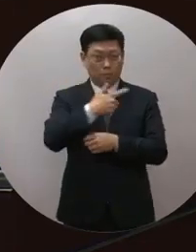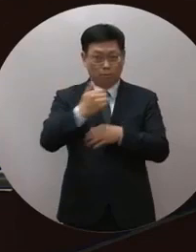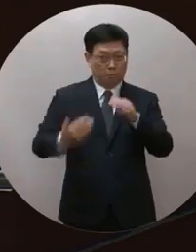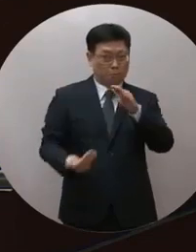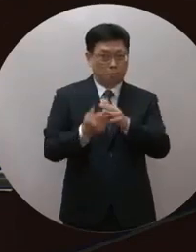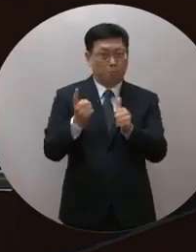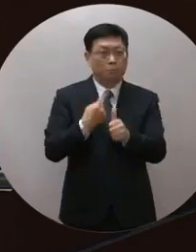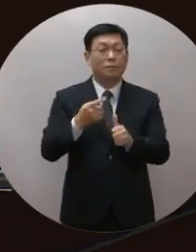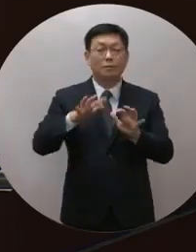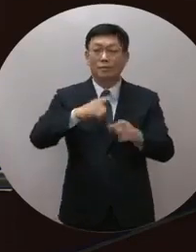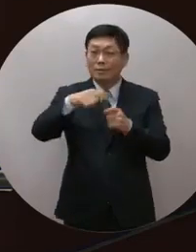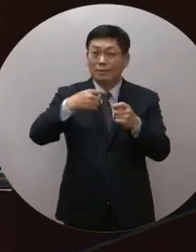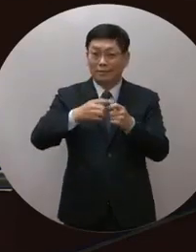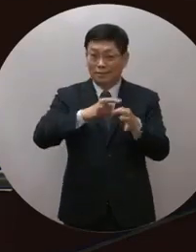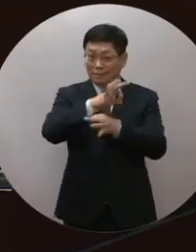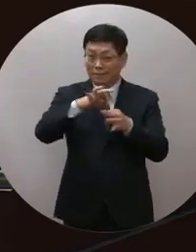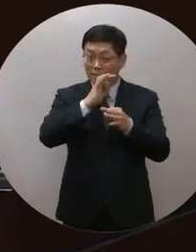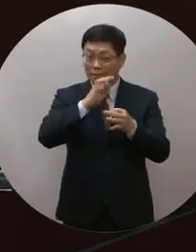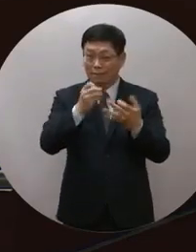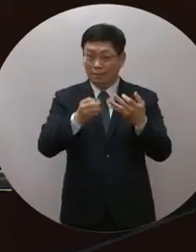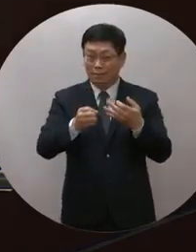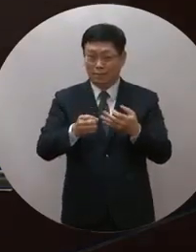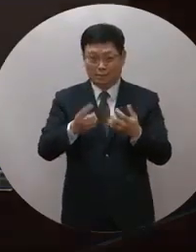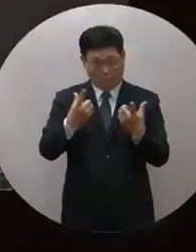济成长率也上修到